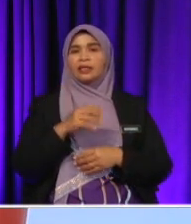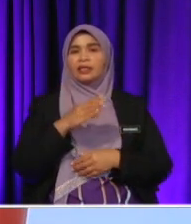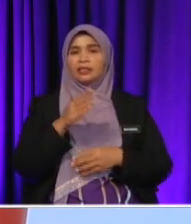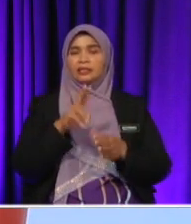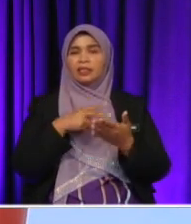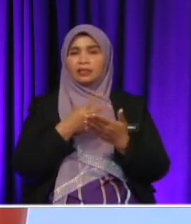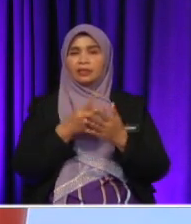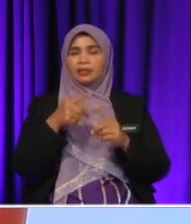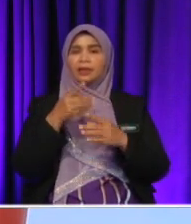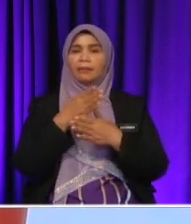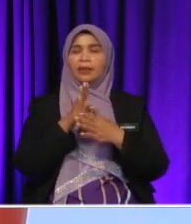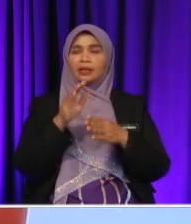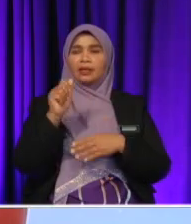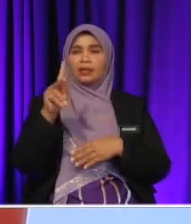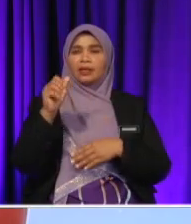akar